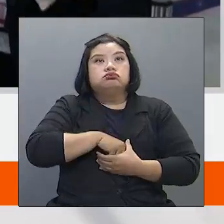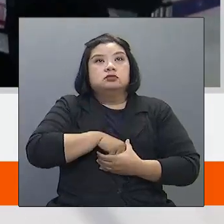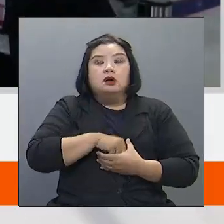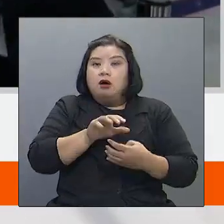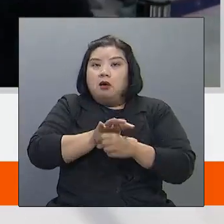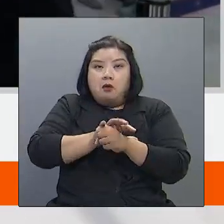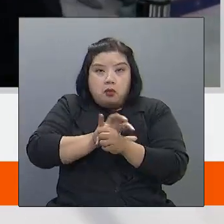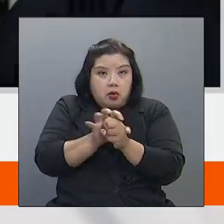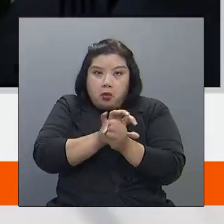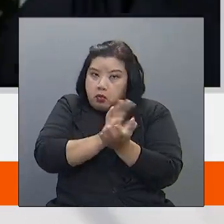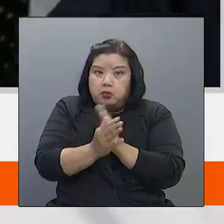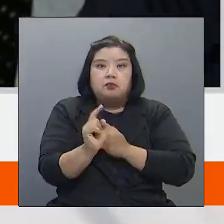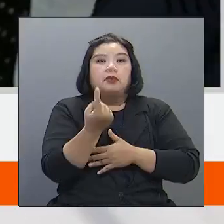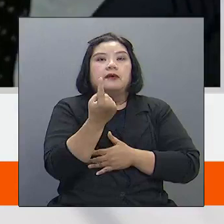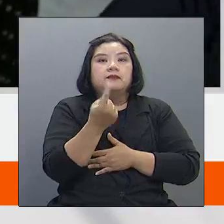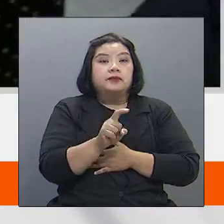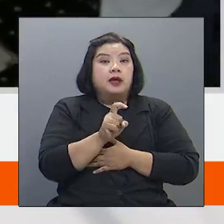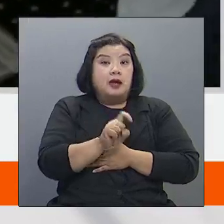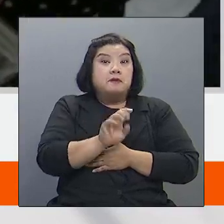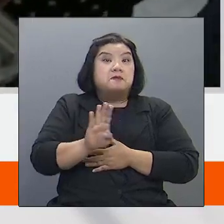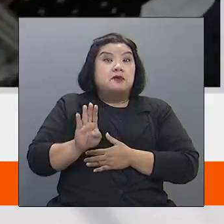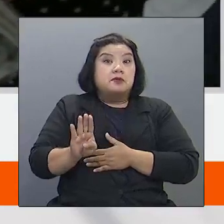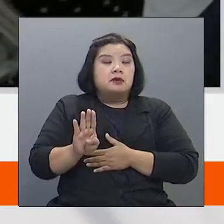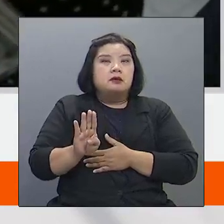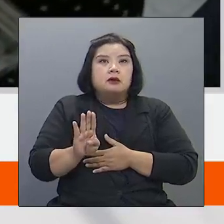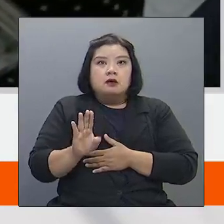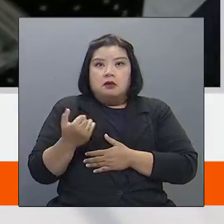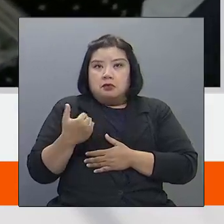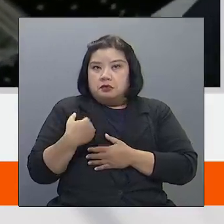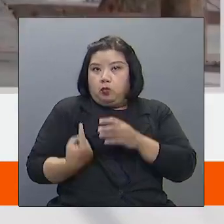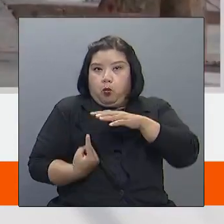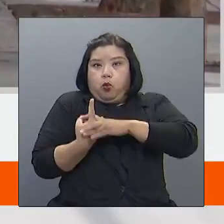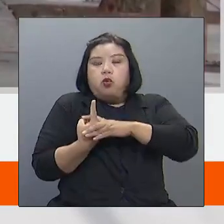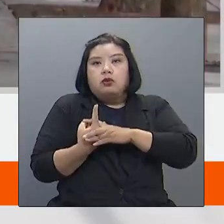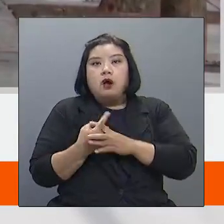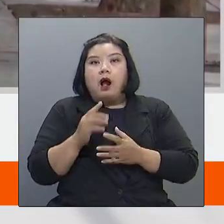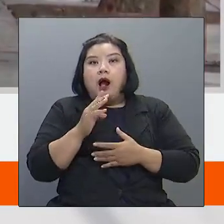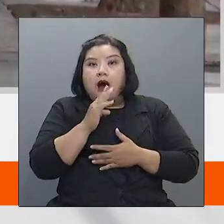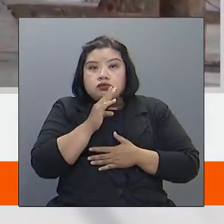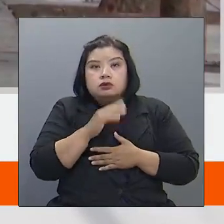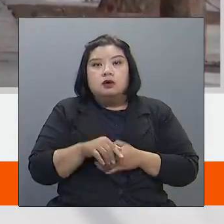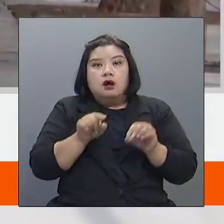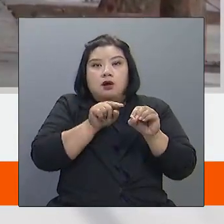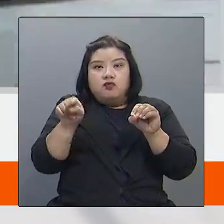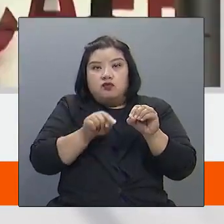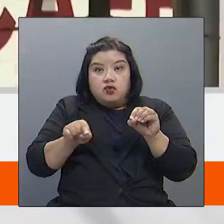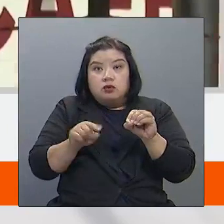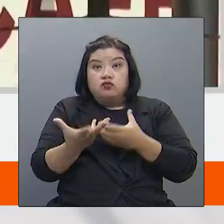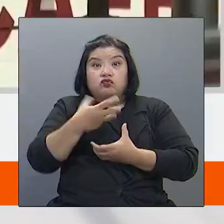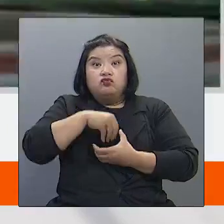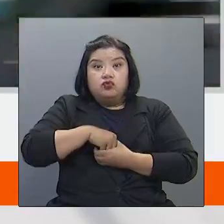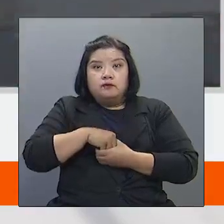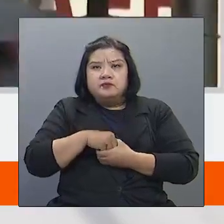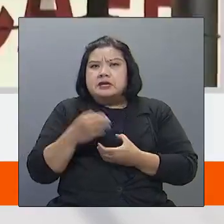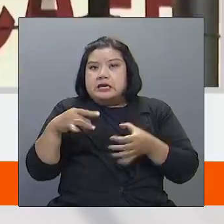ม่ขึ้นมา XBB มีความโดดเด่นตรงที่ว่าตำแหน่งที่เกิดการรวมกันของ2สายพันธุ์นะครับเป็นตรงตำแหน่งของหนามส